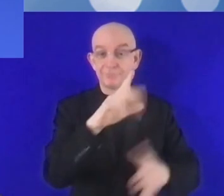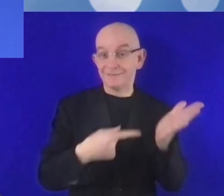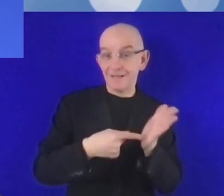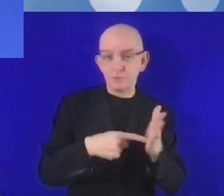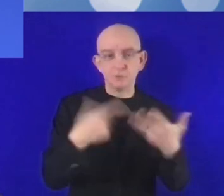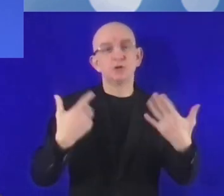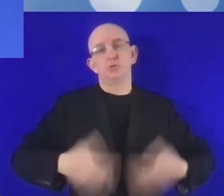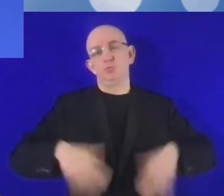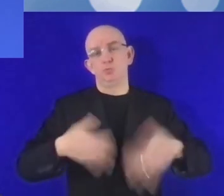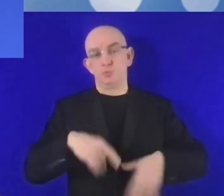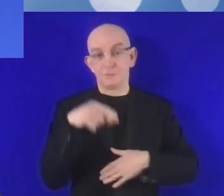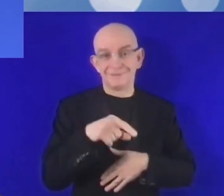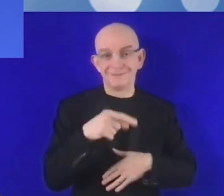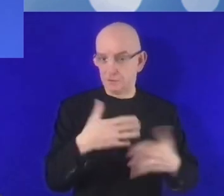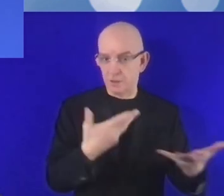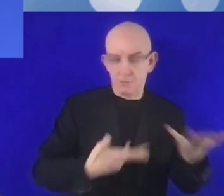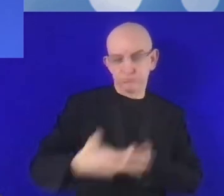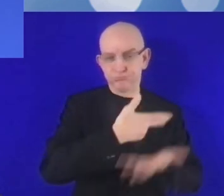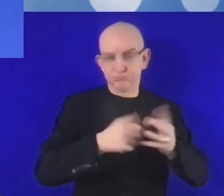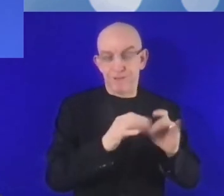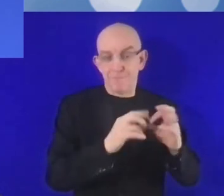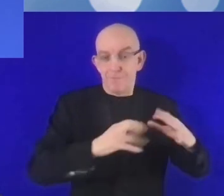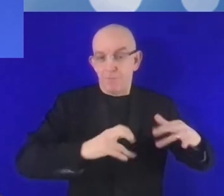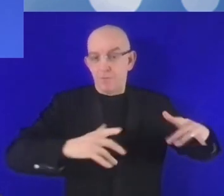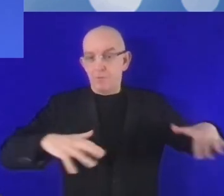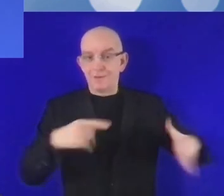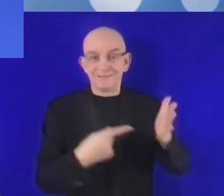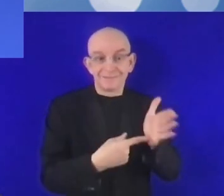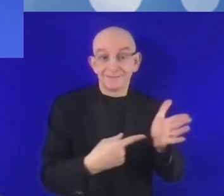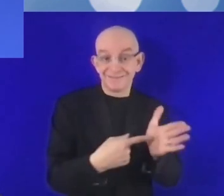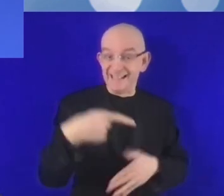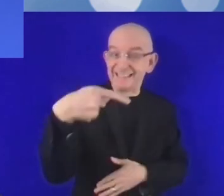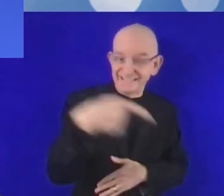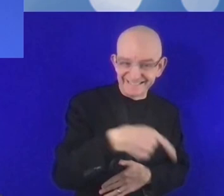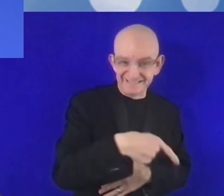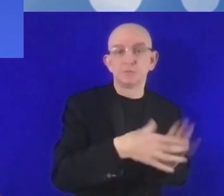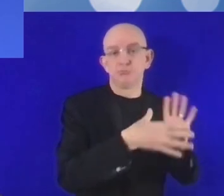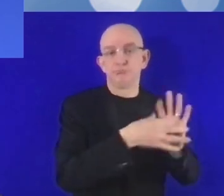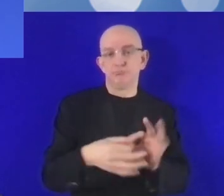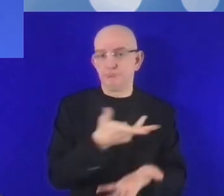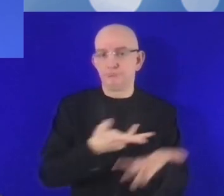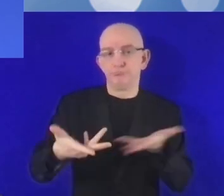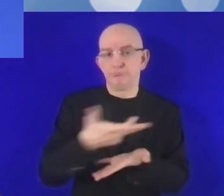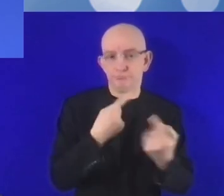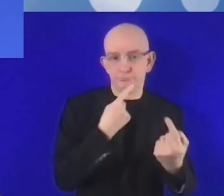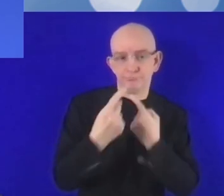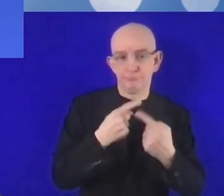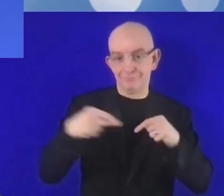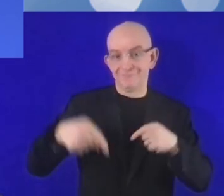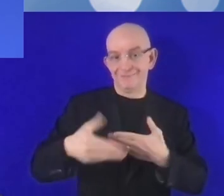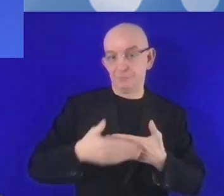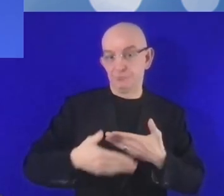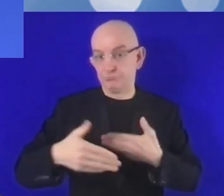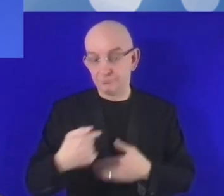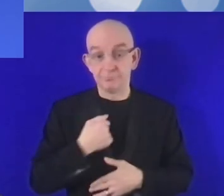还会在今后的几天当中持续的去讨论，我非常欢迎大家积极的参与，同时我也希望大家